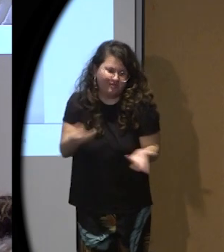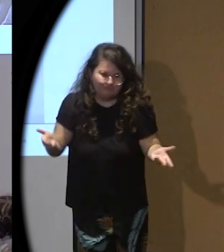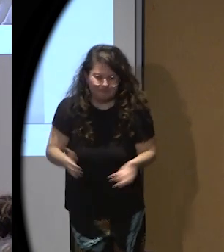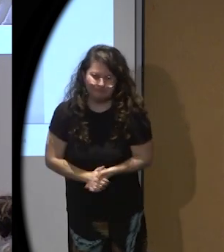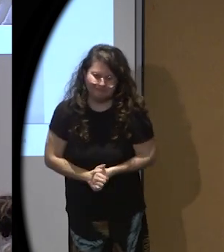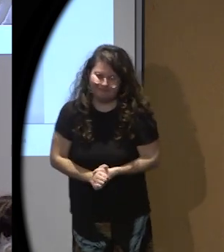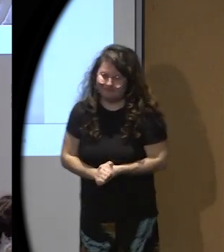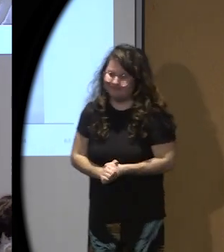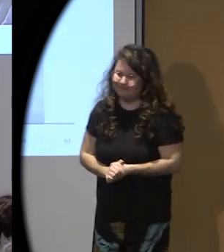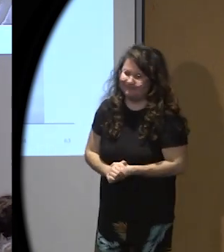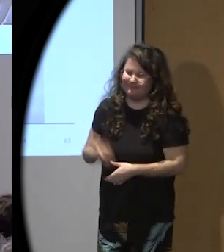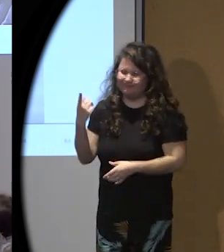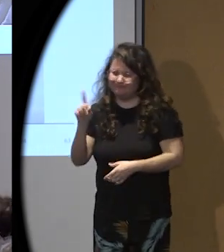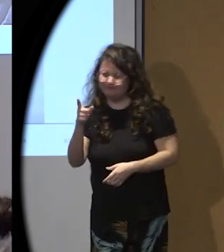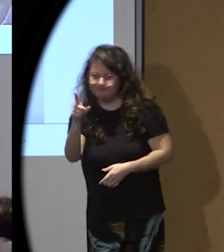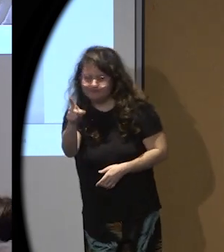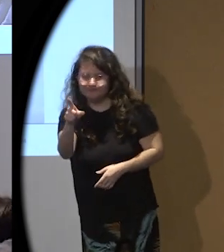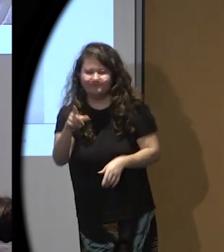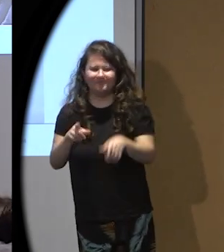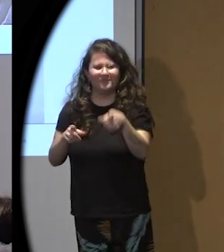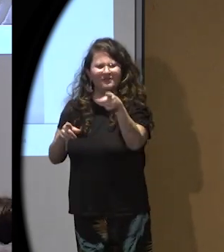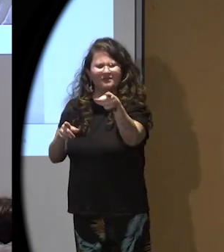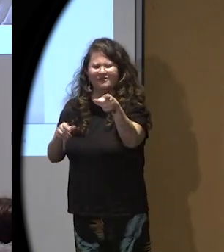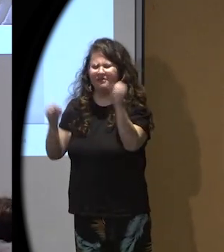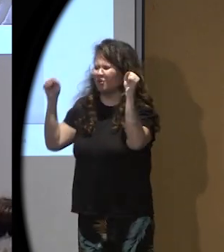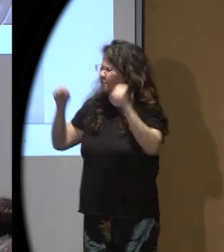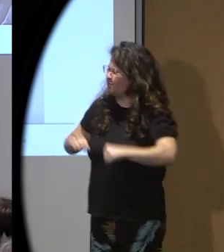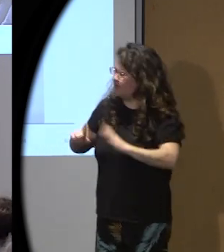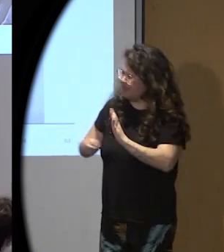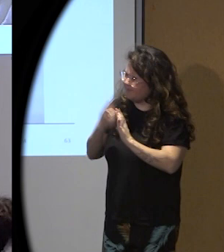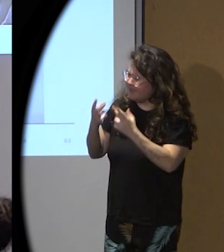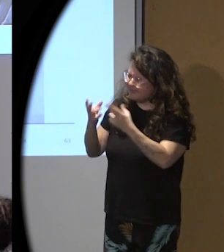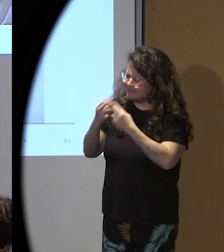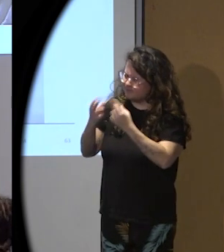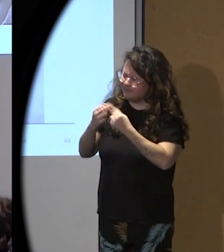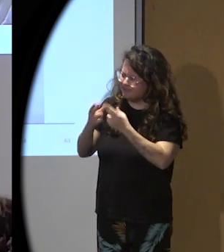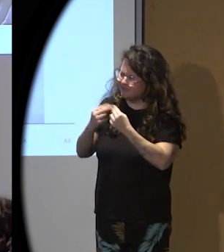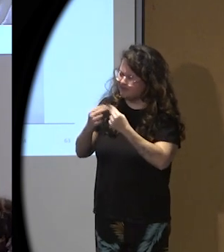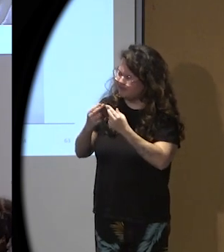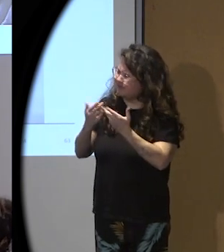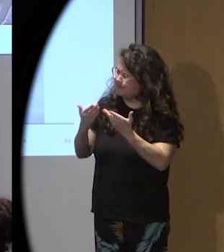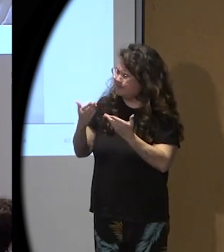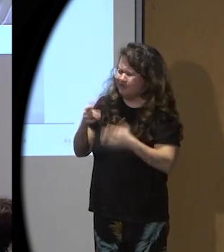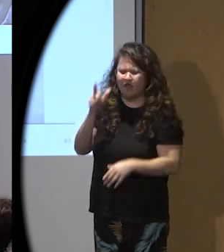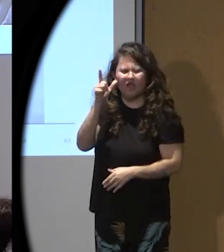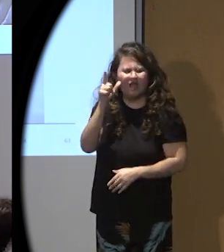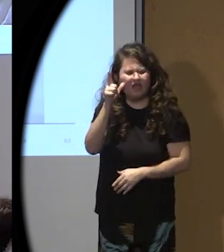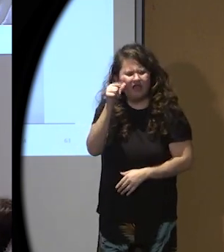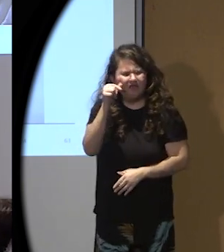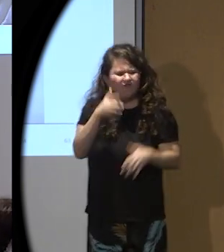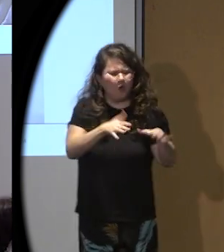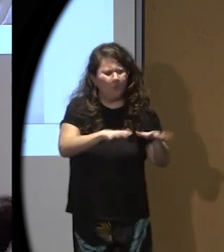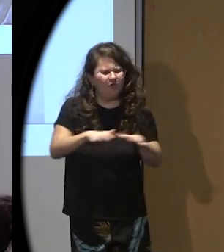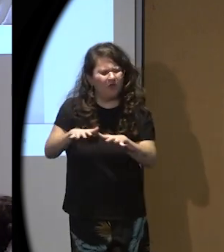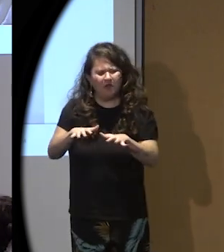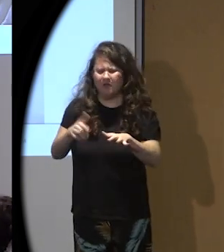20h15. Oui, juste, est-ce que vous pouvez revenir sur le risque qu'il y a à ne pas boire pendant un effort modéré? Je pense à la course à pied,